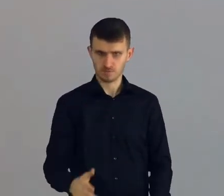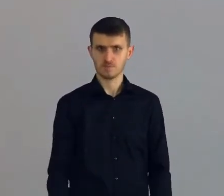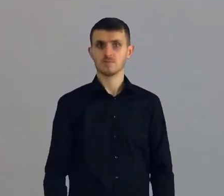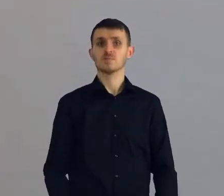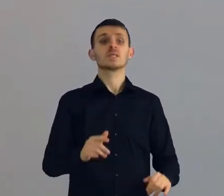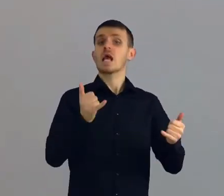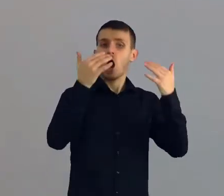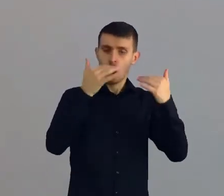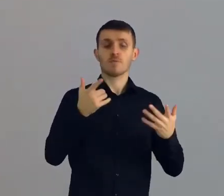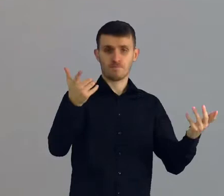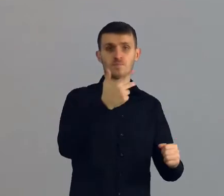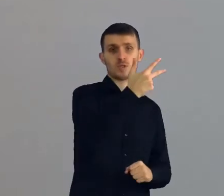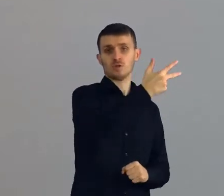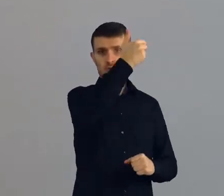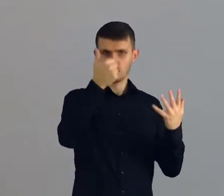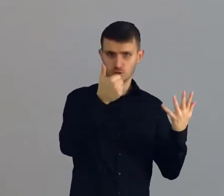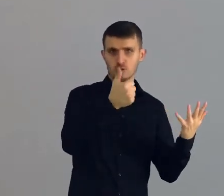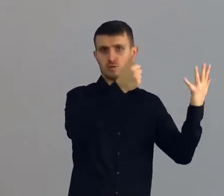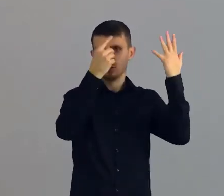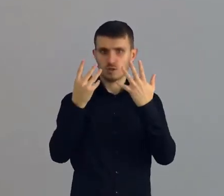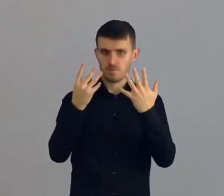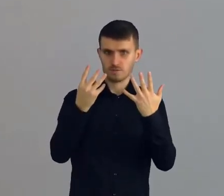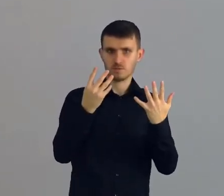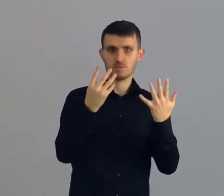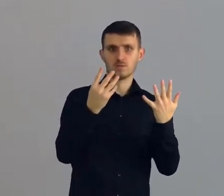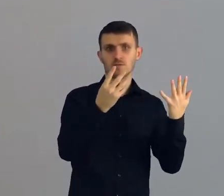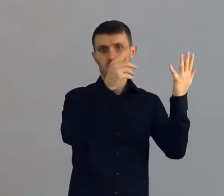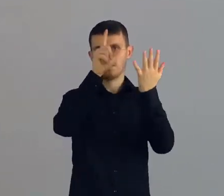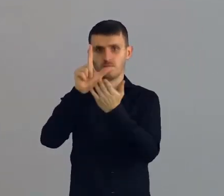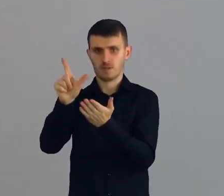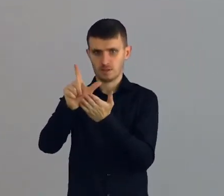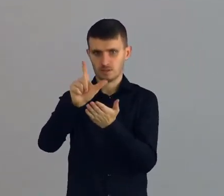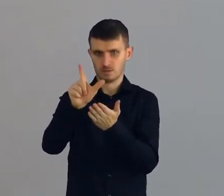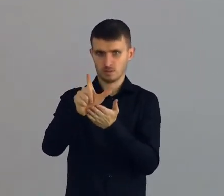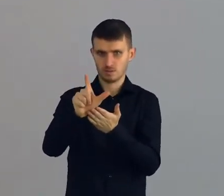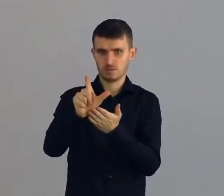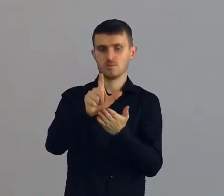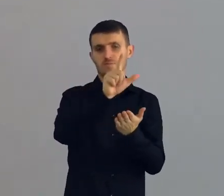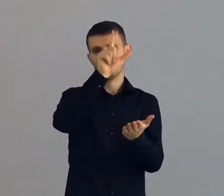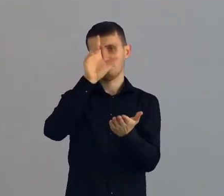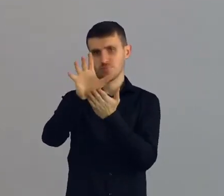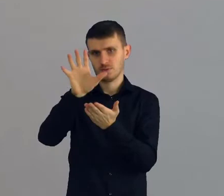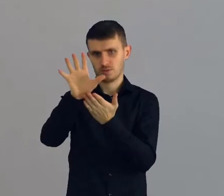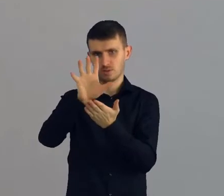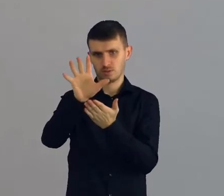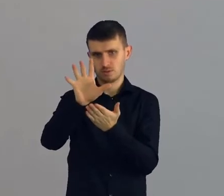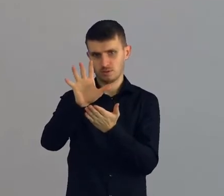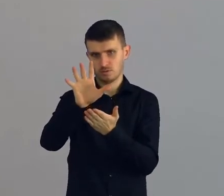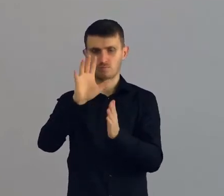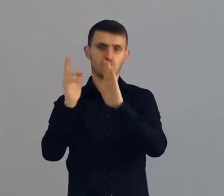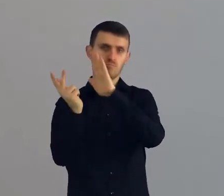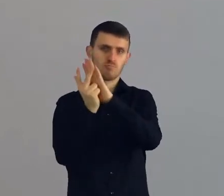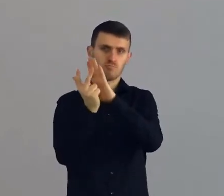jedynki tylko trójka odległość od kreski kreski to 3 poszukajmy trzydziestki to już jest zaznaczone 3